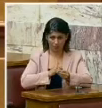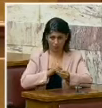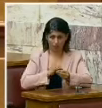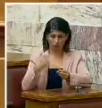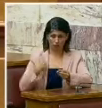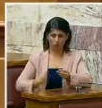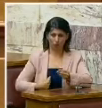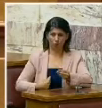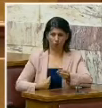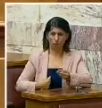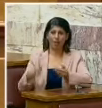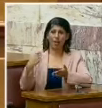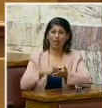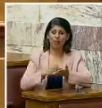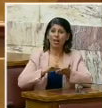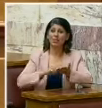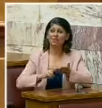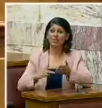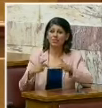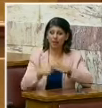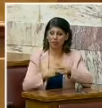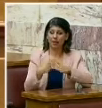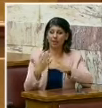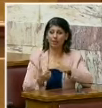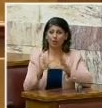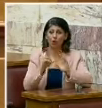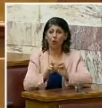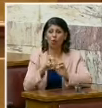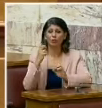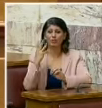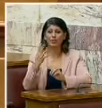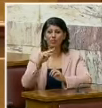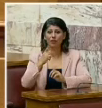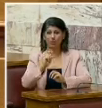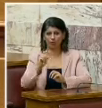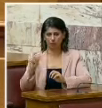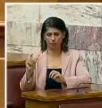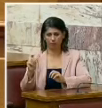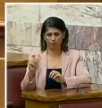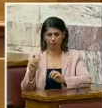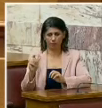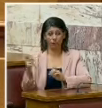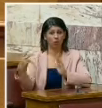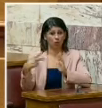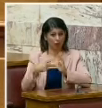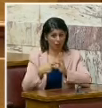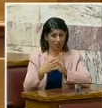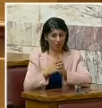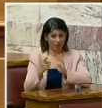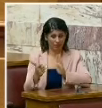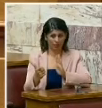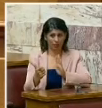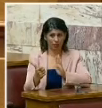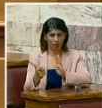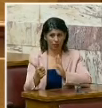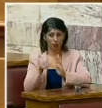δημόσιο, εφορία και ασφαλιστικά ταμεία, ήταν 85 δισεκατομμύρια. Το 2017 το